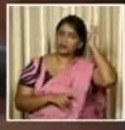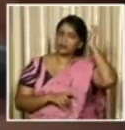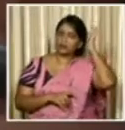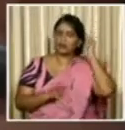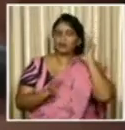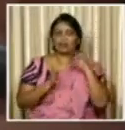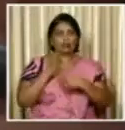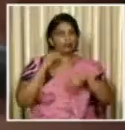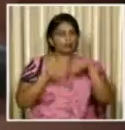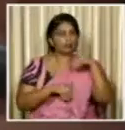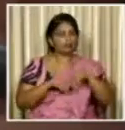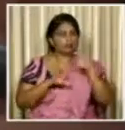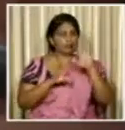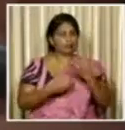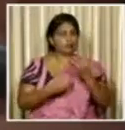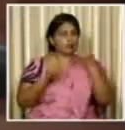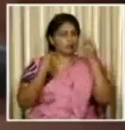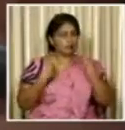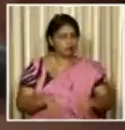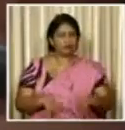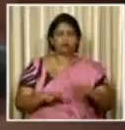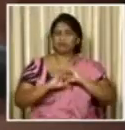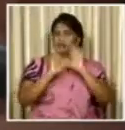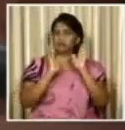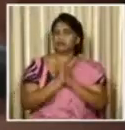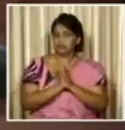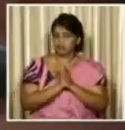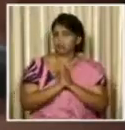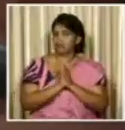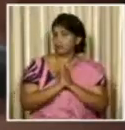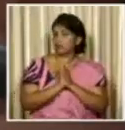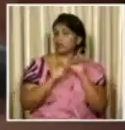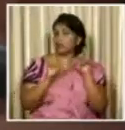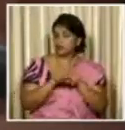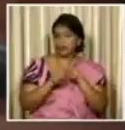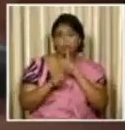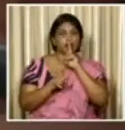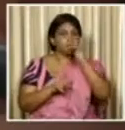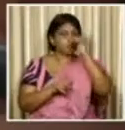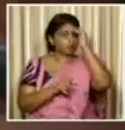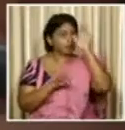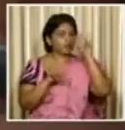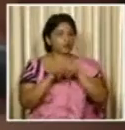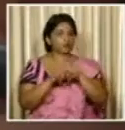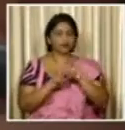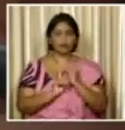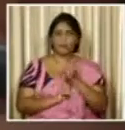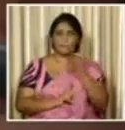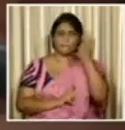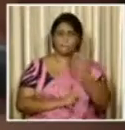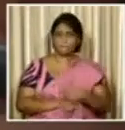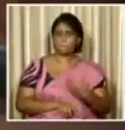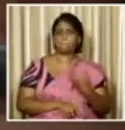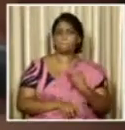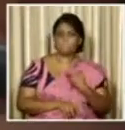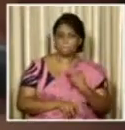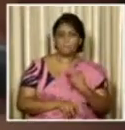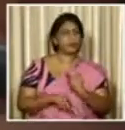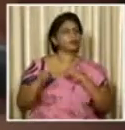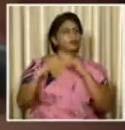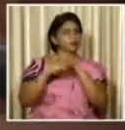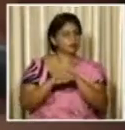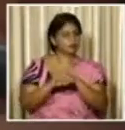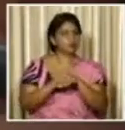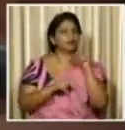deshapalanika lesa athi wenchi tattwayak podu kadawetimak samaje Ewagema kathanayakawaraya hetiya tamange paudgalikawa taman karaganna lada mediyathwim